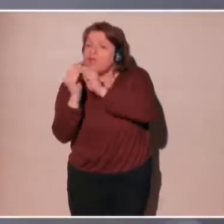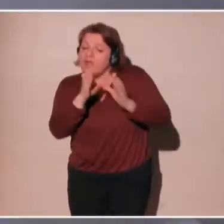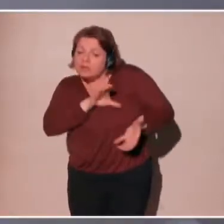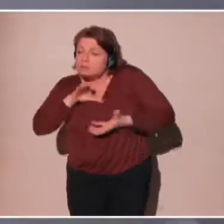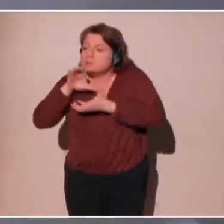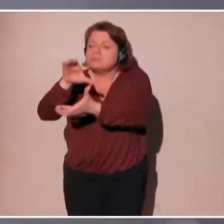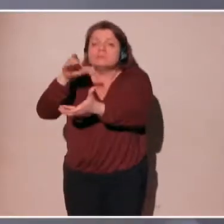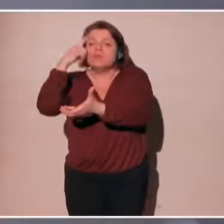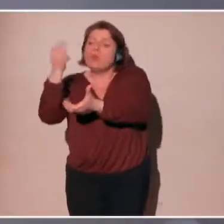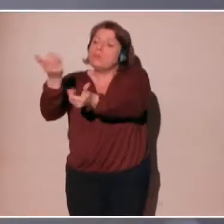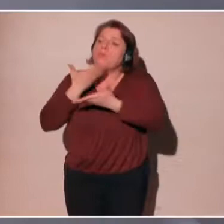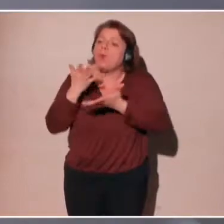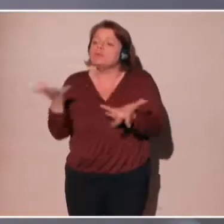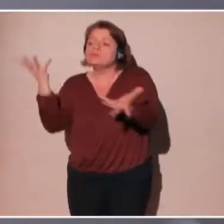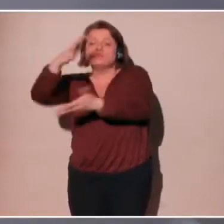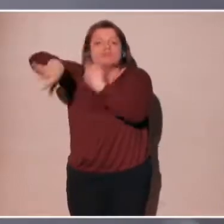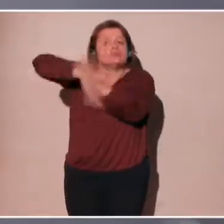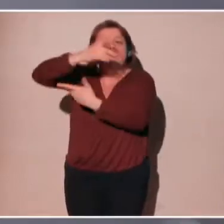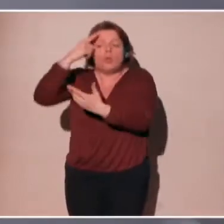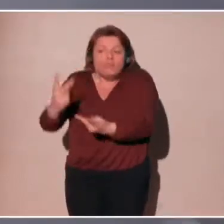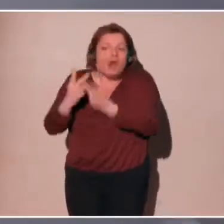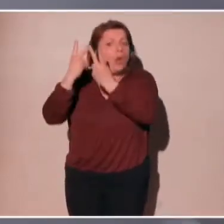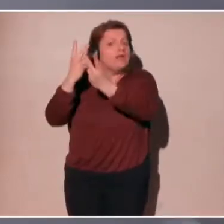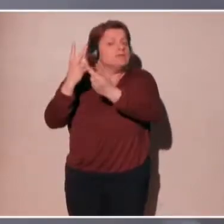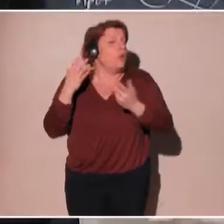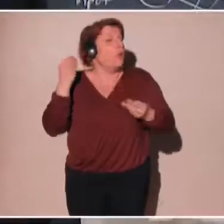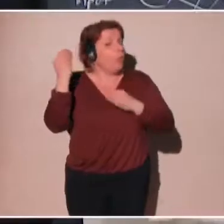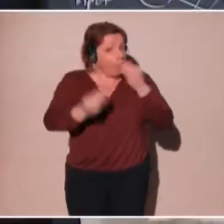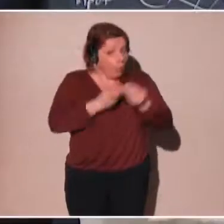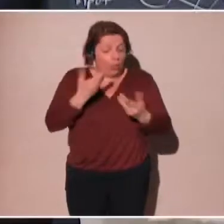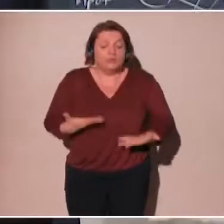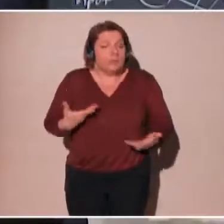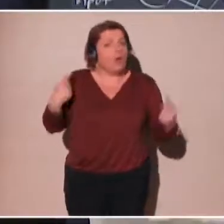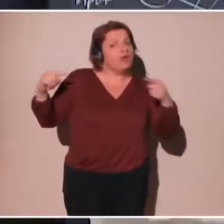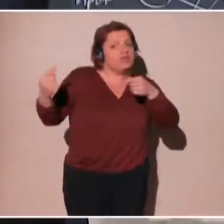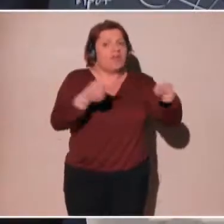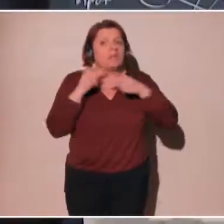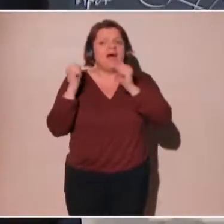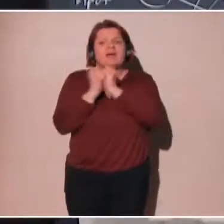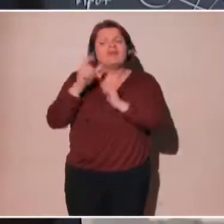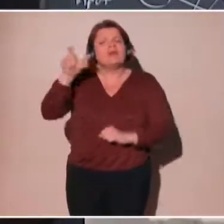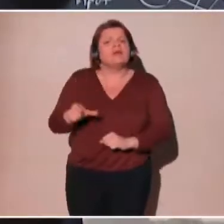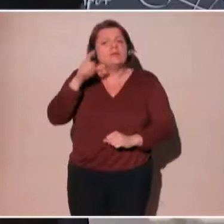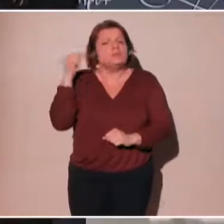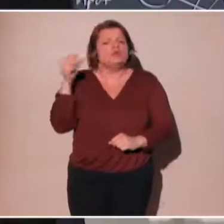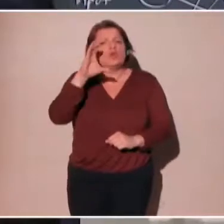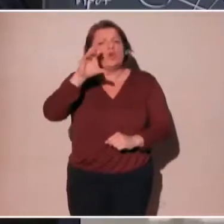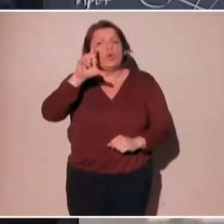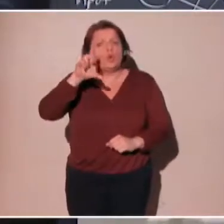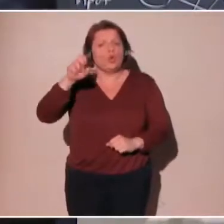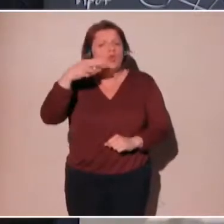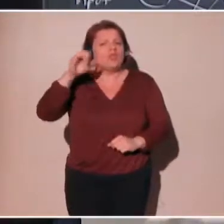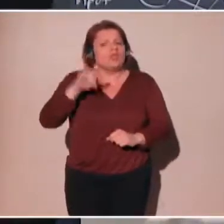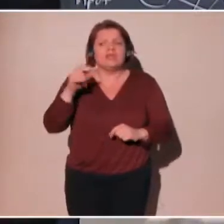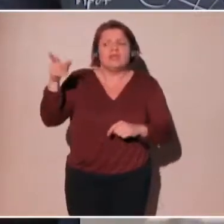ces données dans un grand pack et ensemble on les valorisera. Ou il y a un grand débat en ce moment, on n'est pas d'accord avec Gaspard Koenig qui dit qu'il faut qu'il y ait un droit de